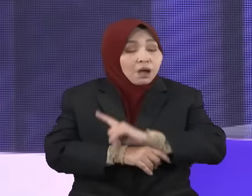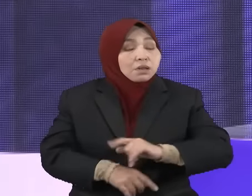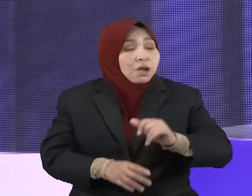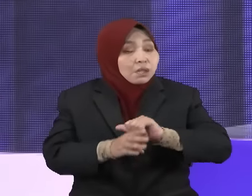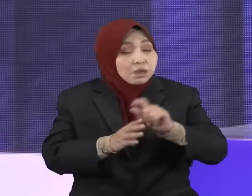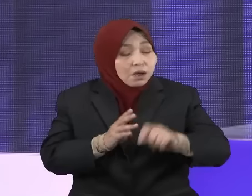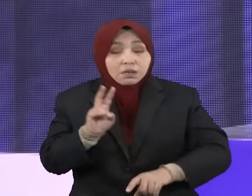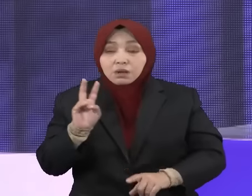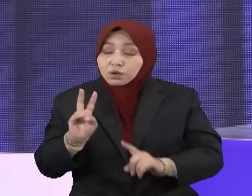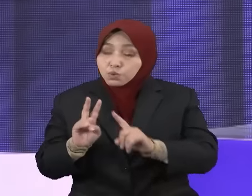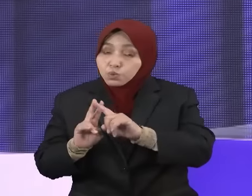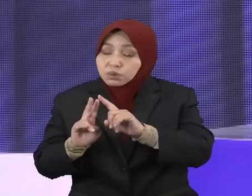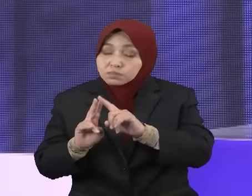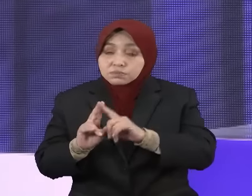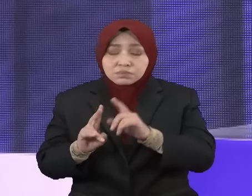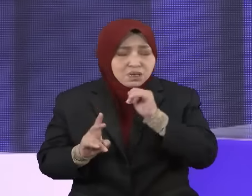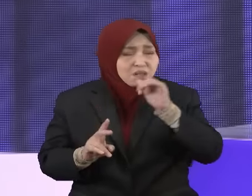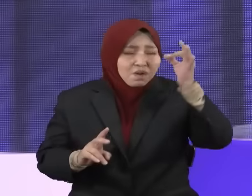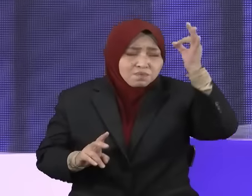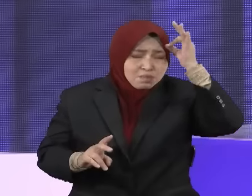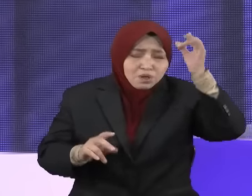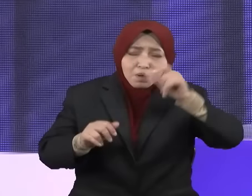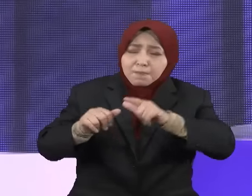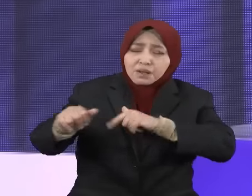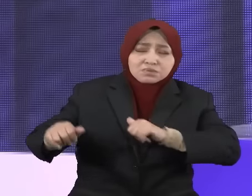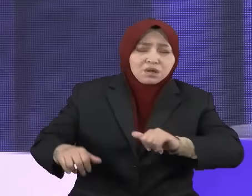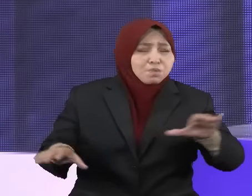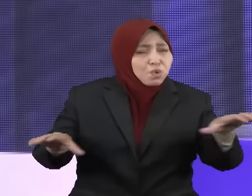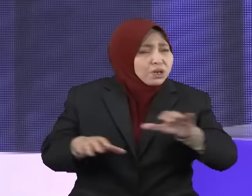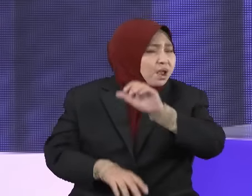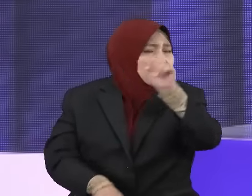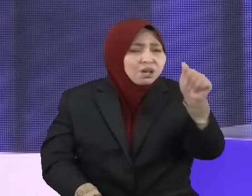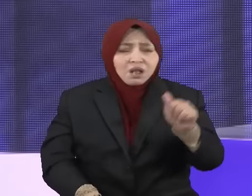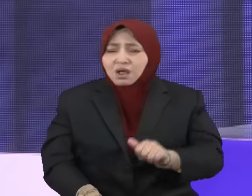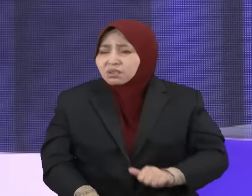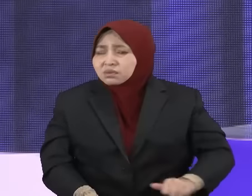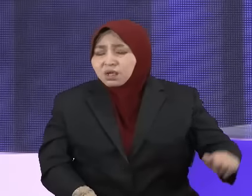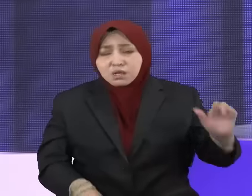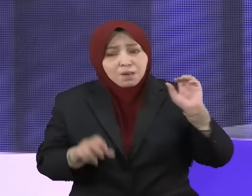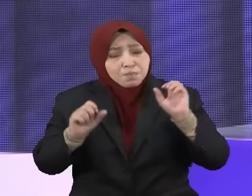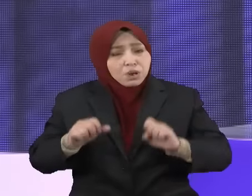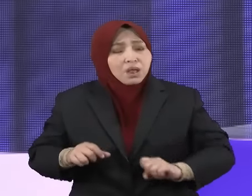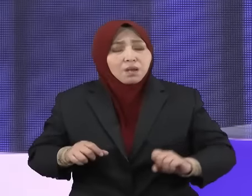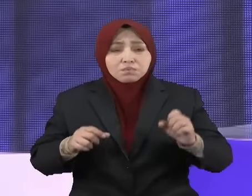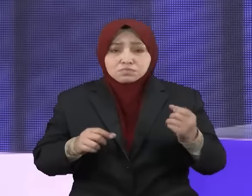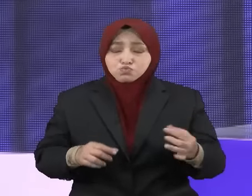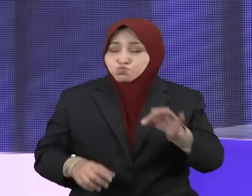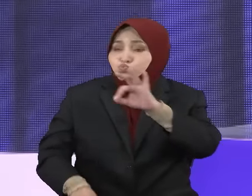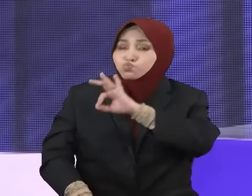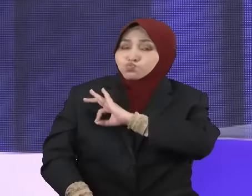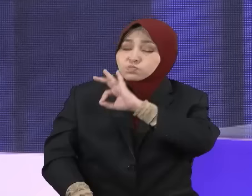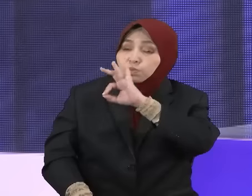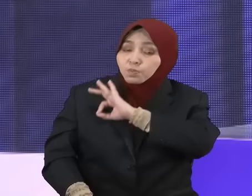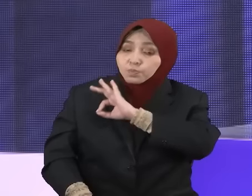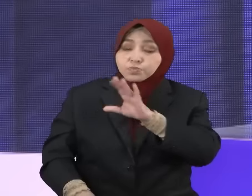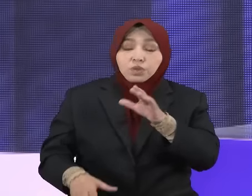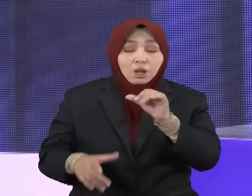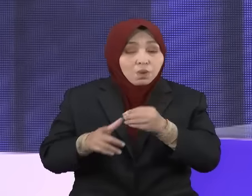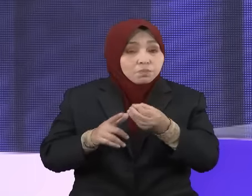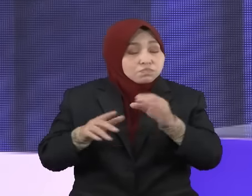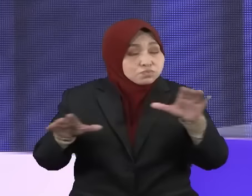Yang kedua, maksudnya mereka ini tidak berfikir panjang, mereka buat apa sahaja yang boleh mendatangkan keuntungan ataupun